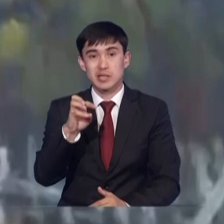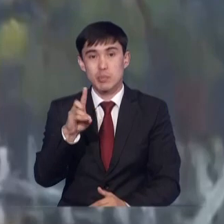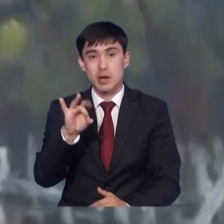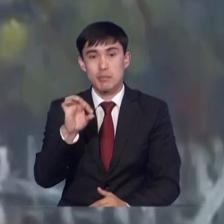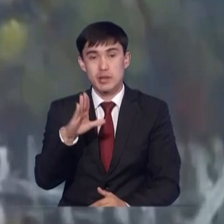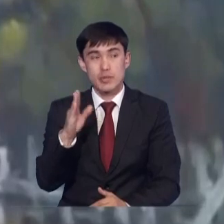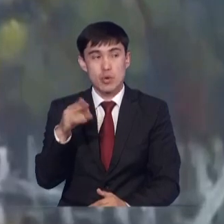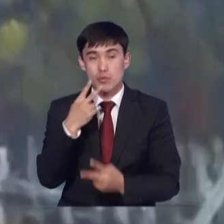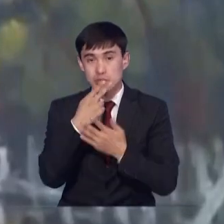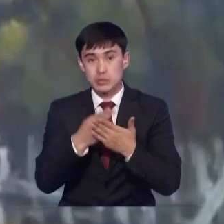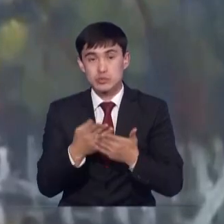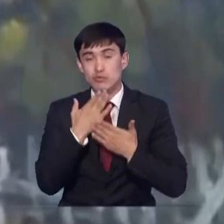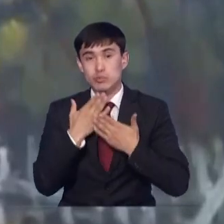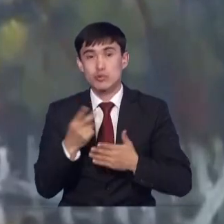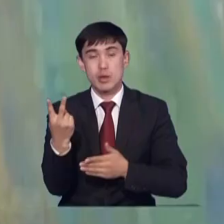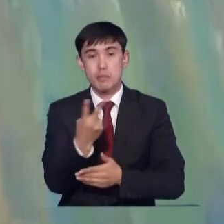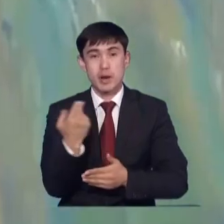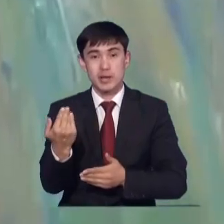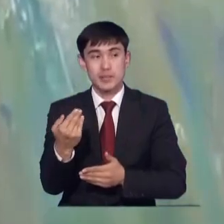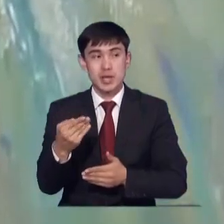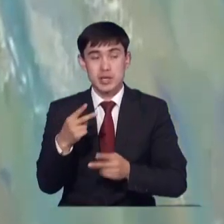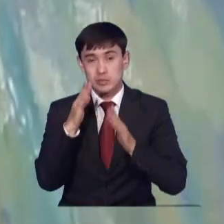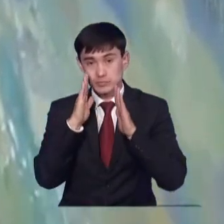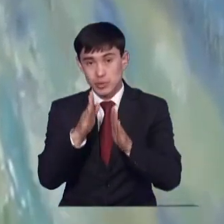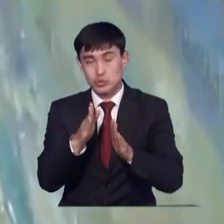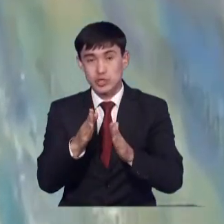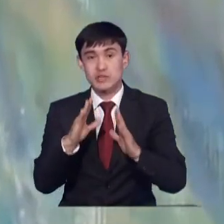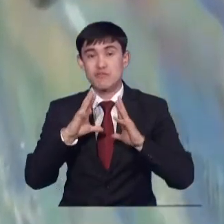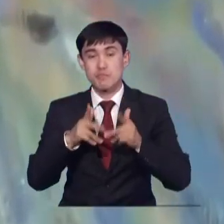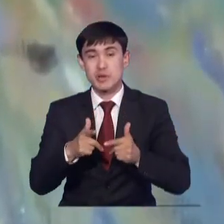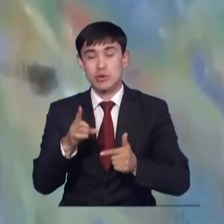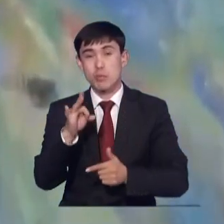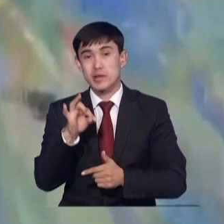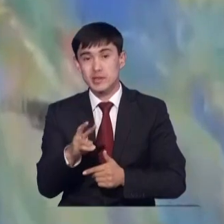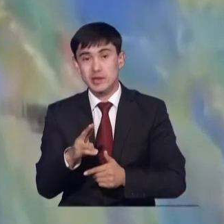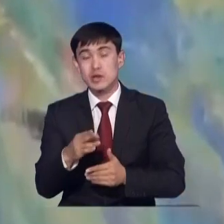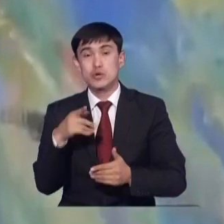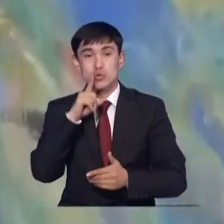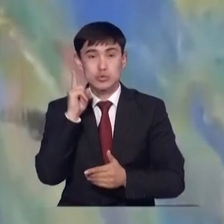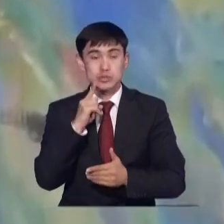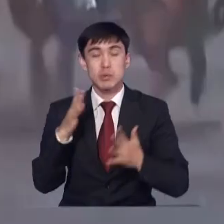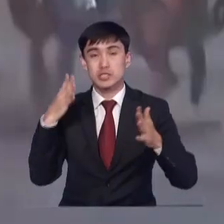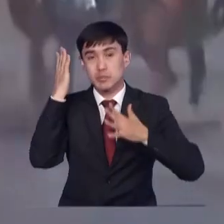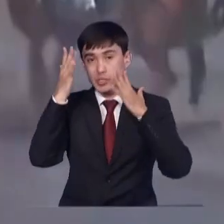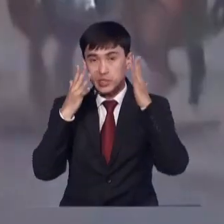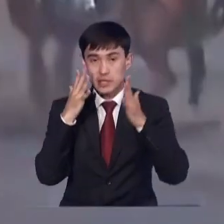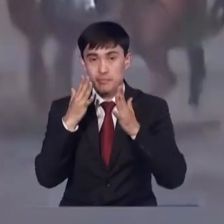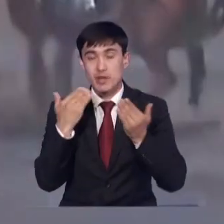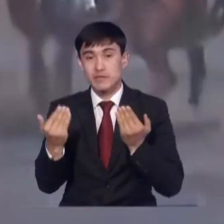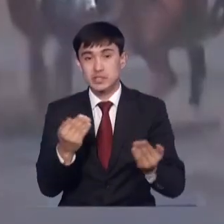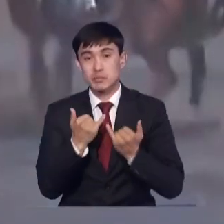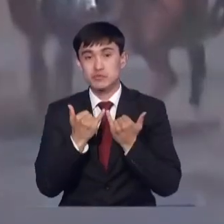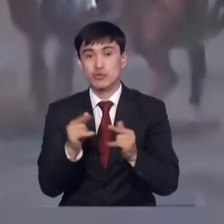махан изображение влюбленной пары на этой не погружает зрителя в мир романтики юности и больших мечтаний на выставке